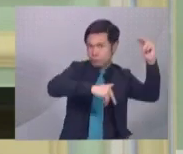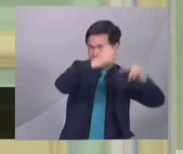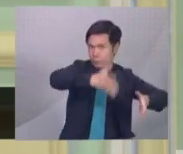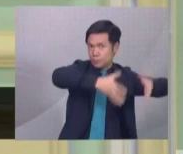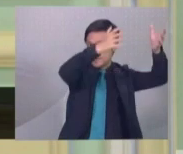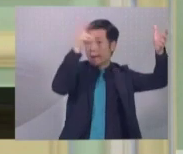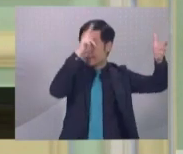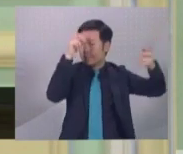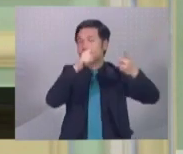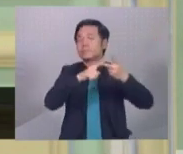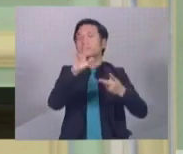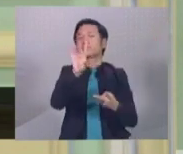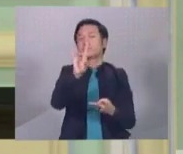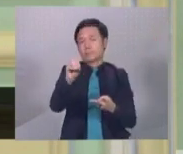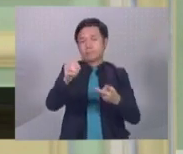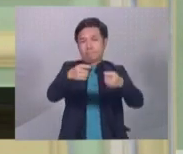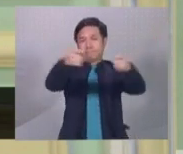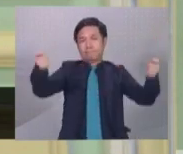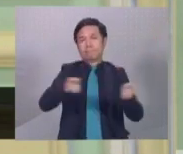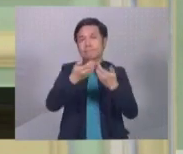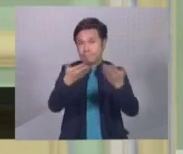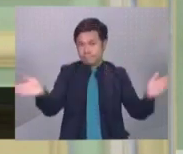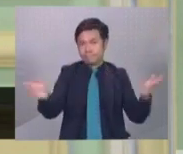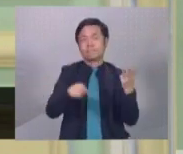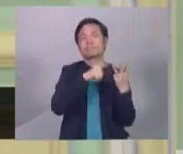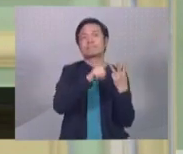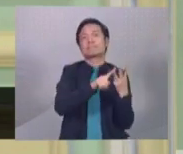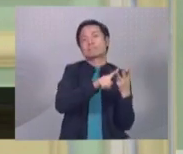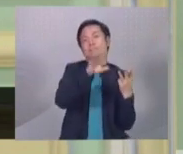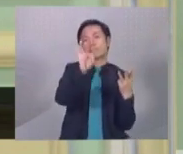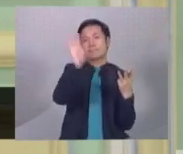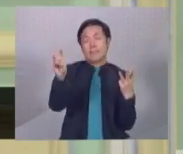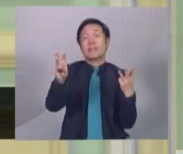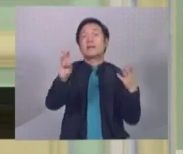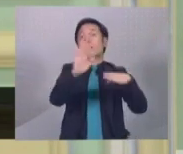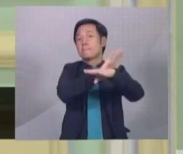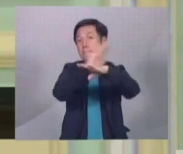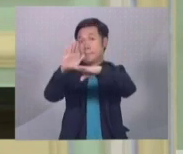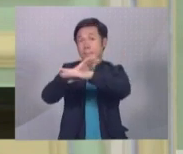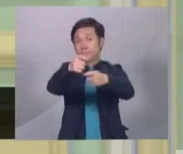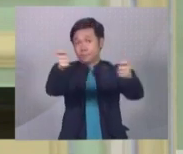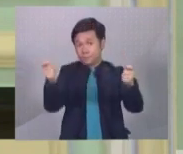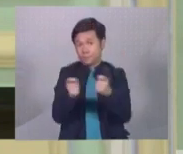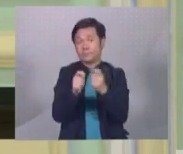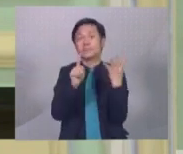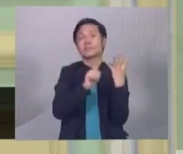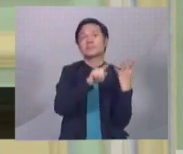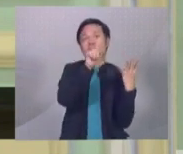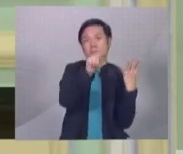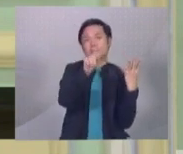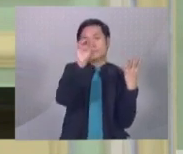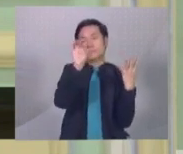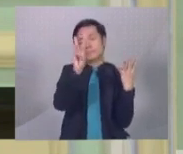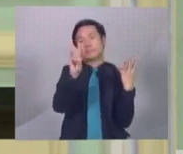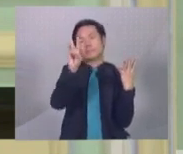860 tempat awam, 906 pusat perniagaan dan 168